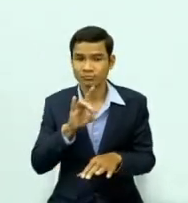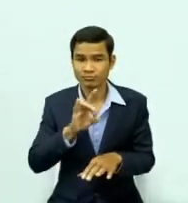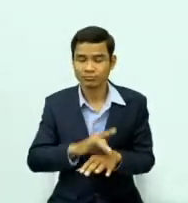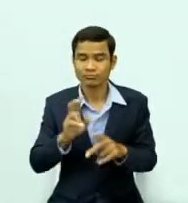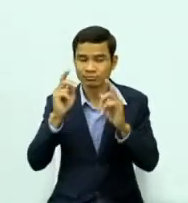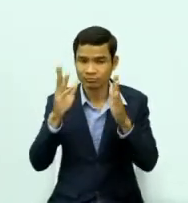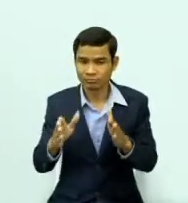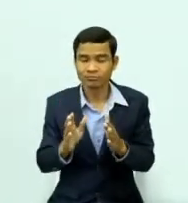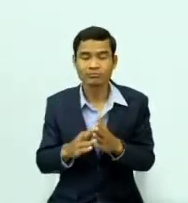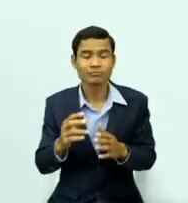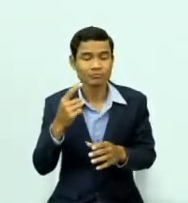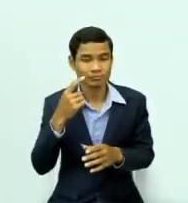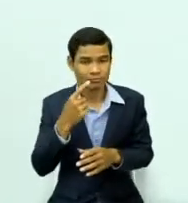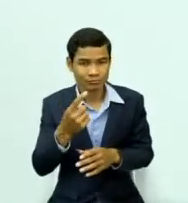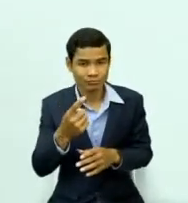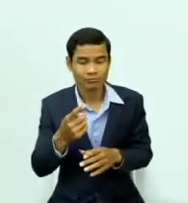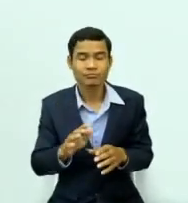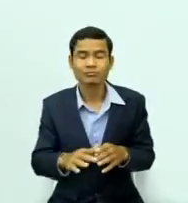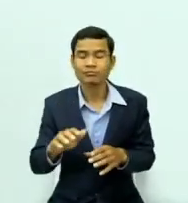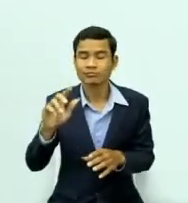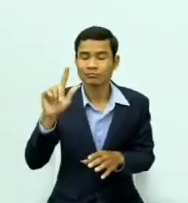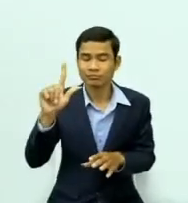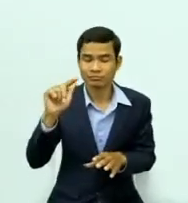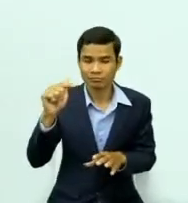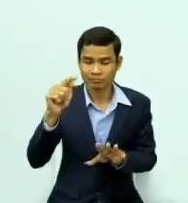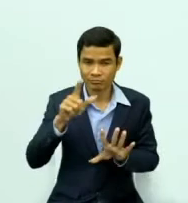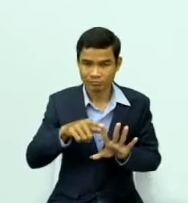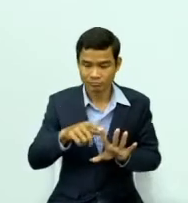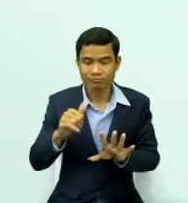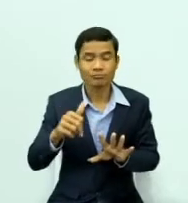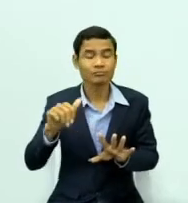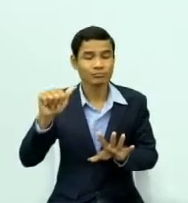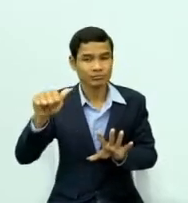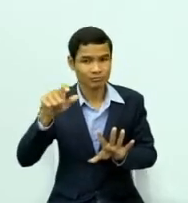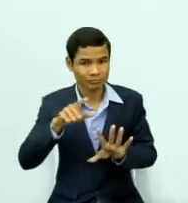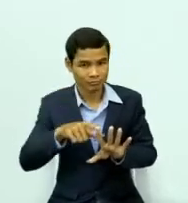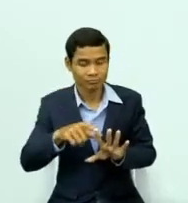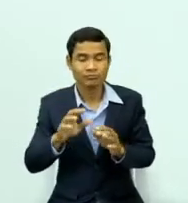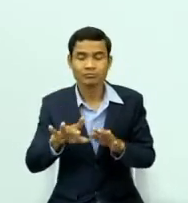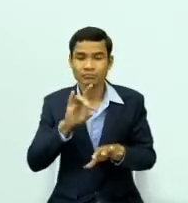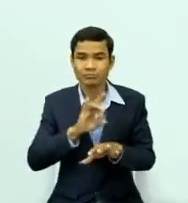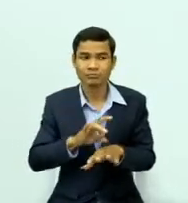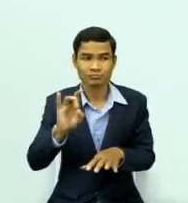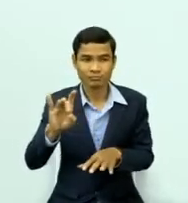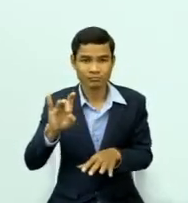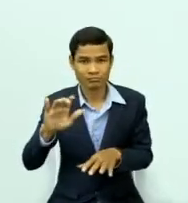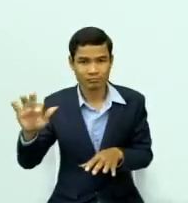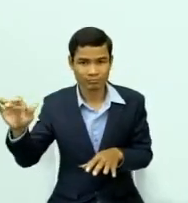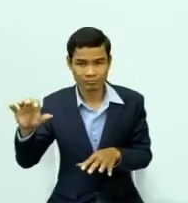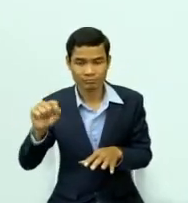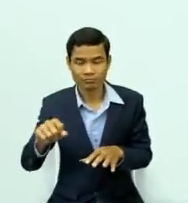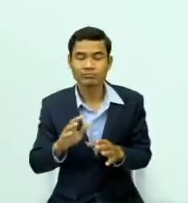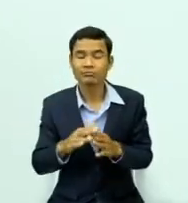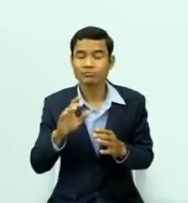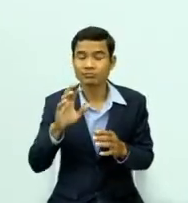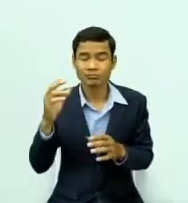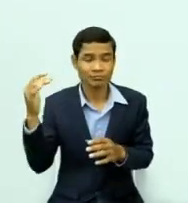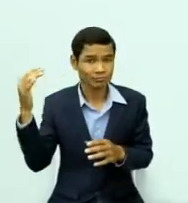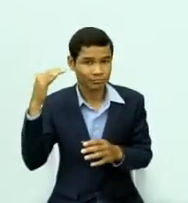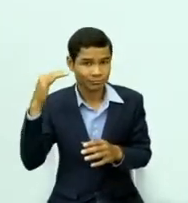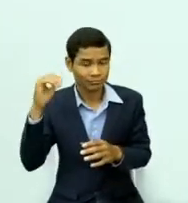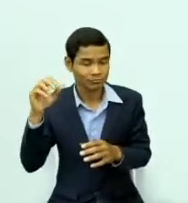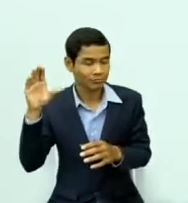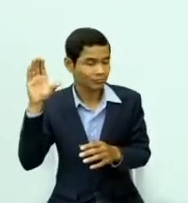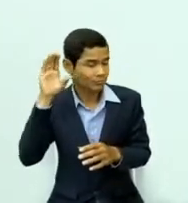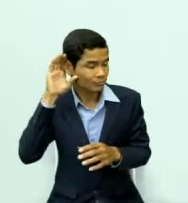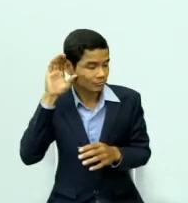nè cổ bằng lờ sổ thang ngó rư cổ nhó. Chà bị rư cổ chiêng nát đây nè cổ miên sổ nhó nâng sổ ngó. Còn